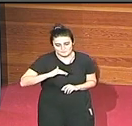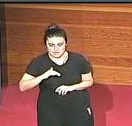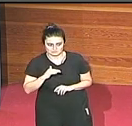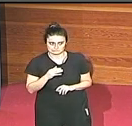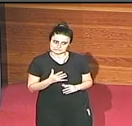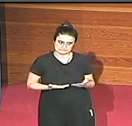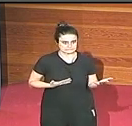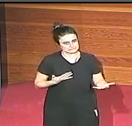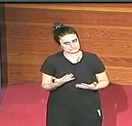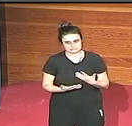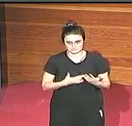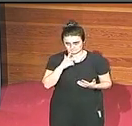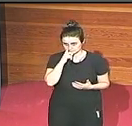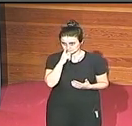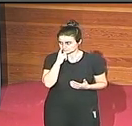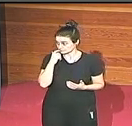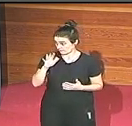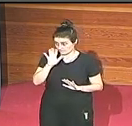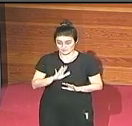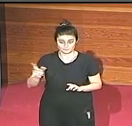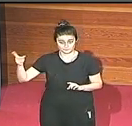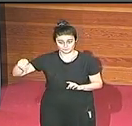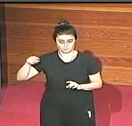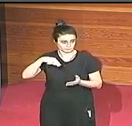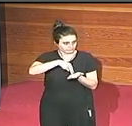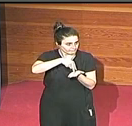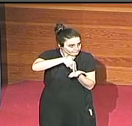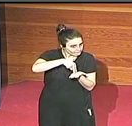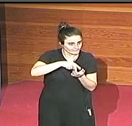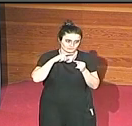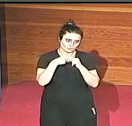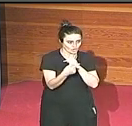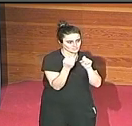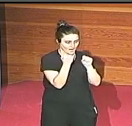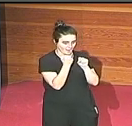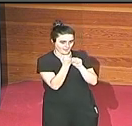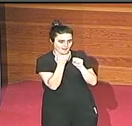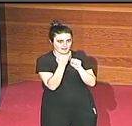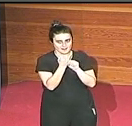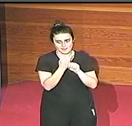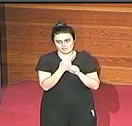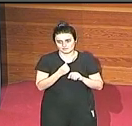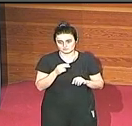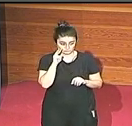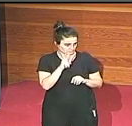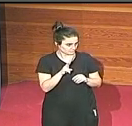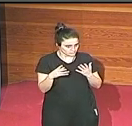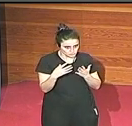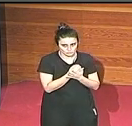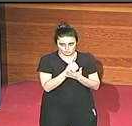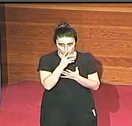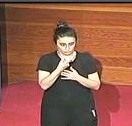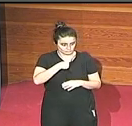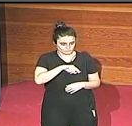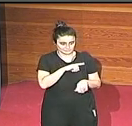ongi. Dako, osa, zuek zarete azkenean, hor zaudetena egunero lanean, eta, bueno, ikusten bai, bai. Input guztiak, ze gu, ez